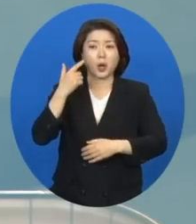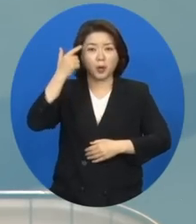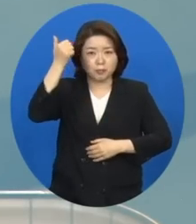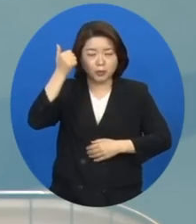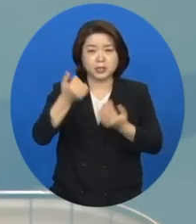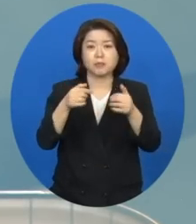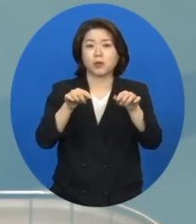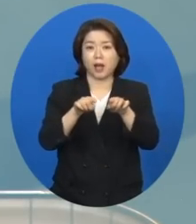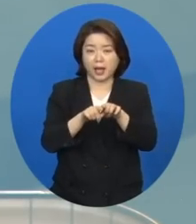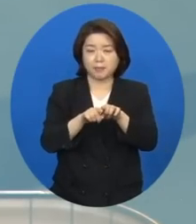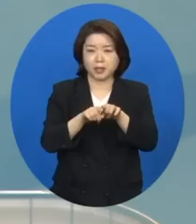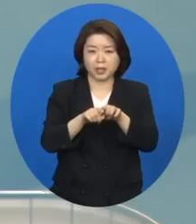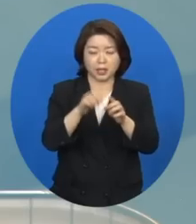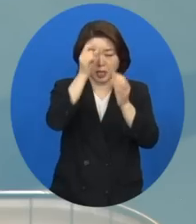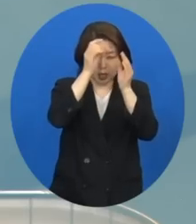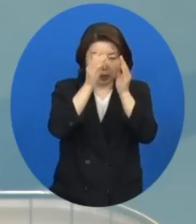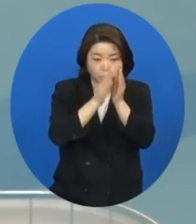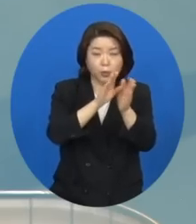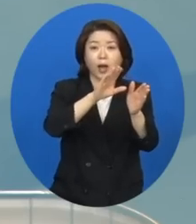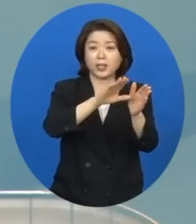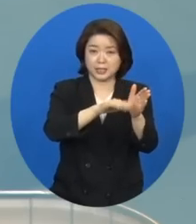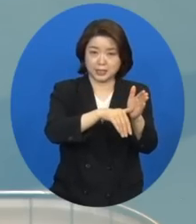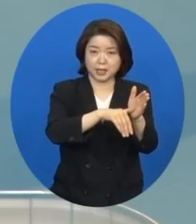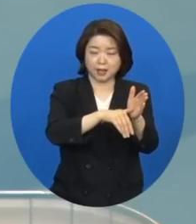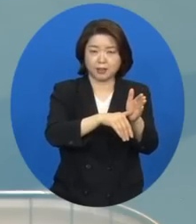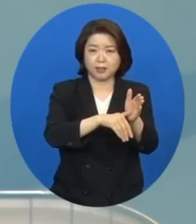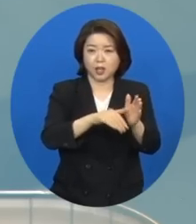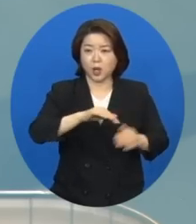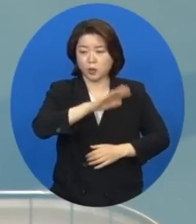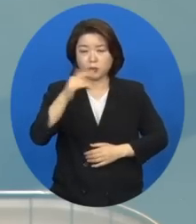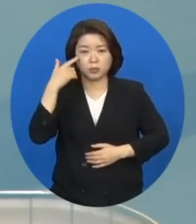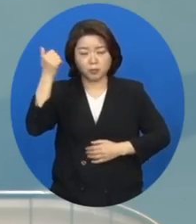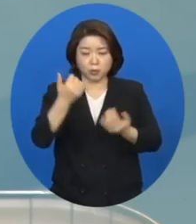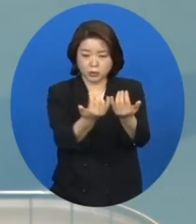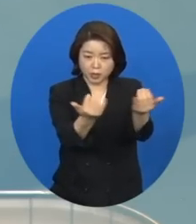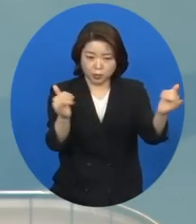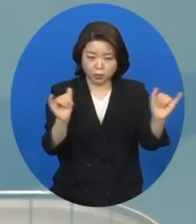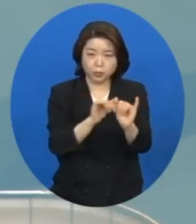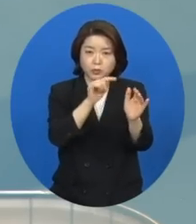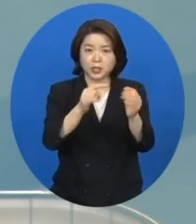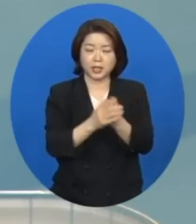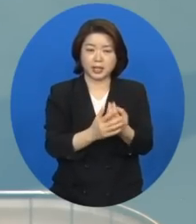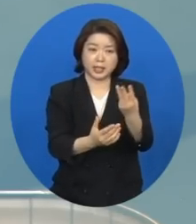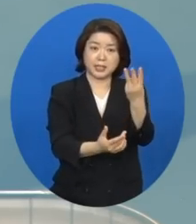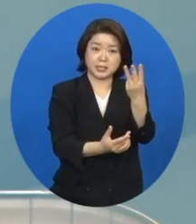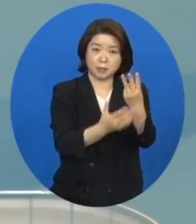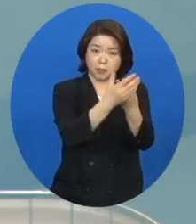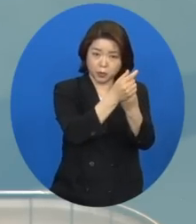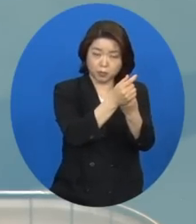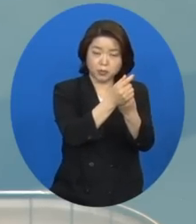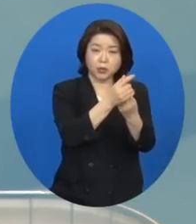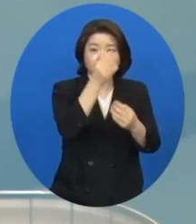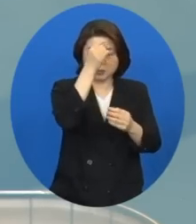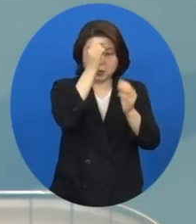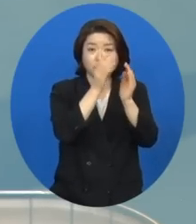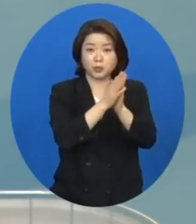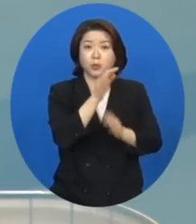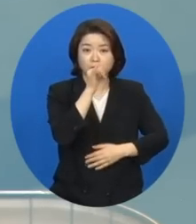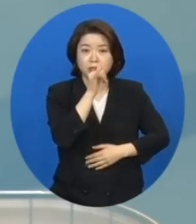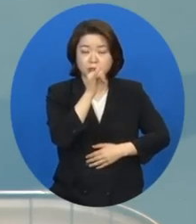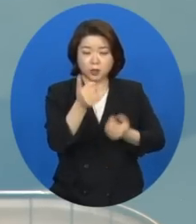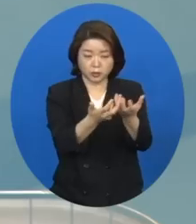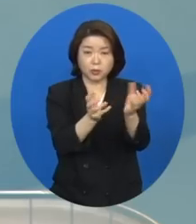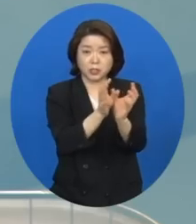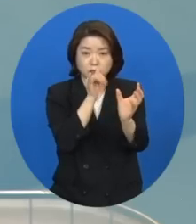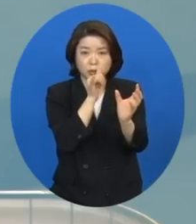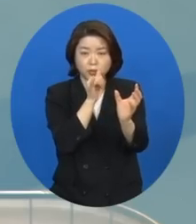목사님들과 함께 기도하는 시간에 저희 목사 공동체 안에서도 삼겹줄 기도조가 있거든요. 여러분들도 삼겹줄 기도조